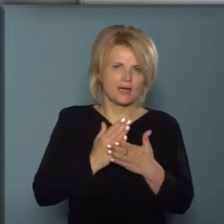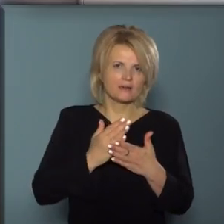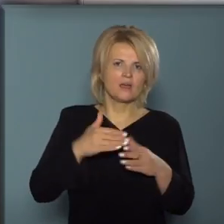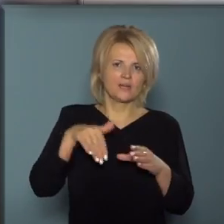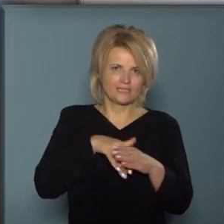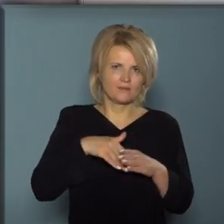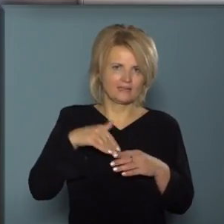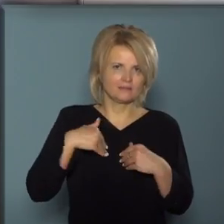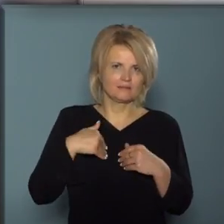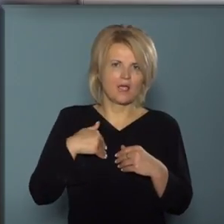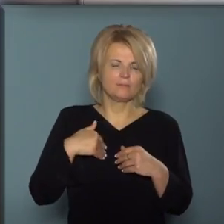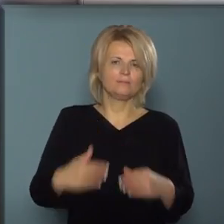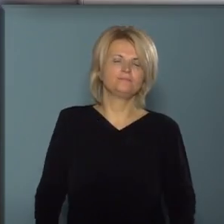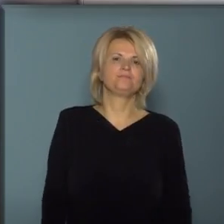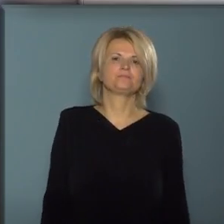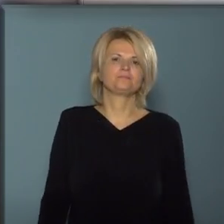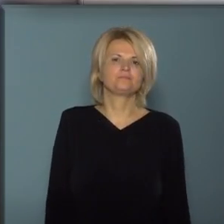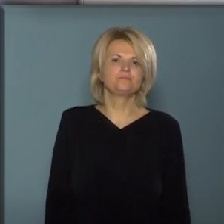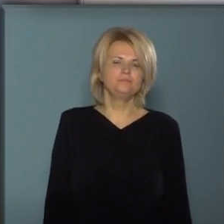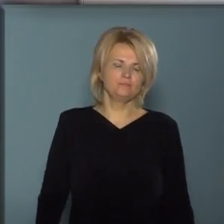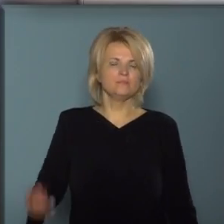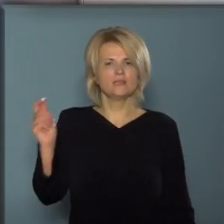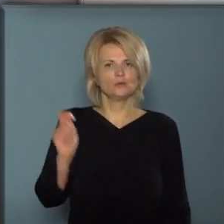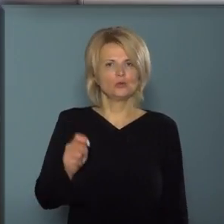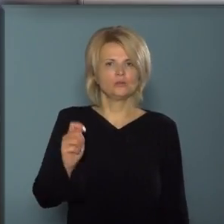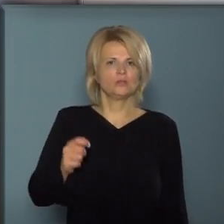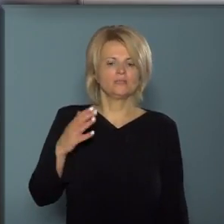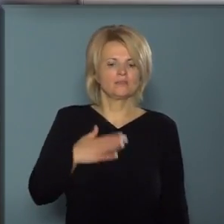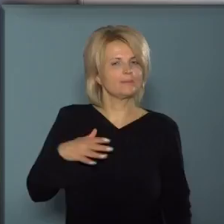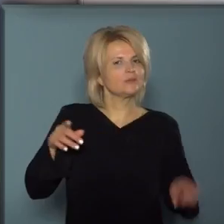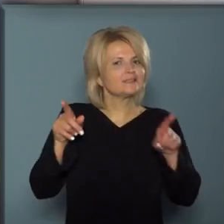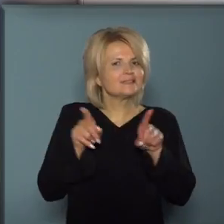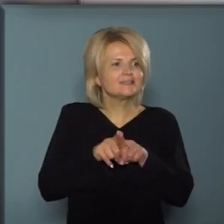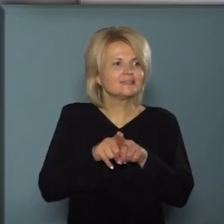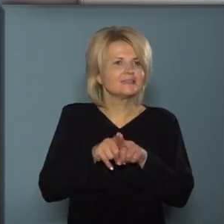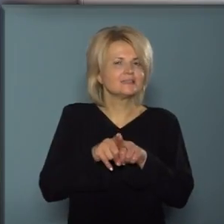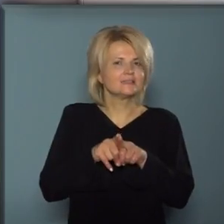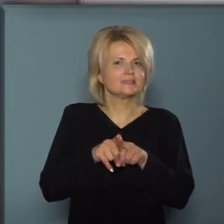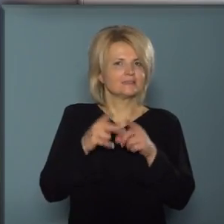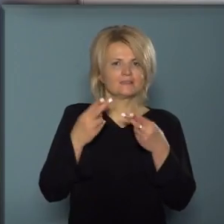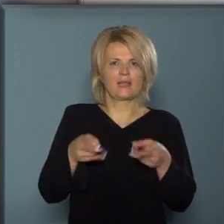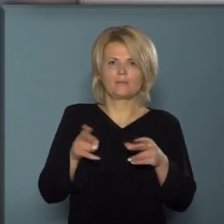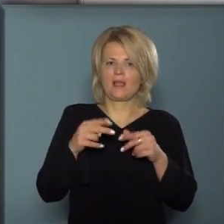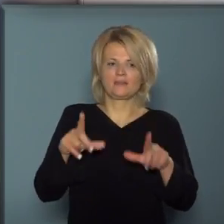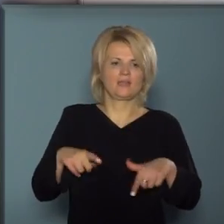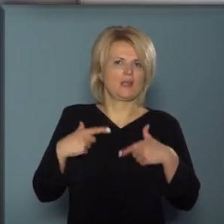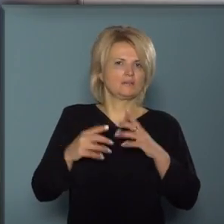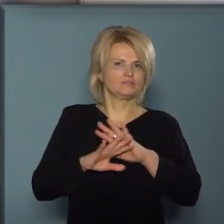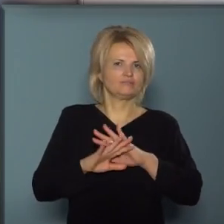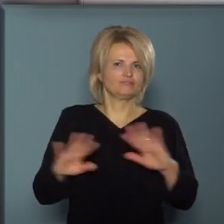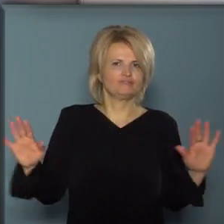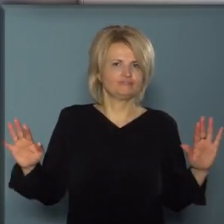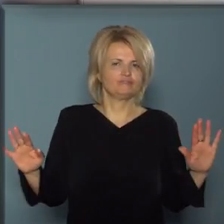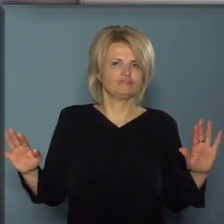elvonón túl voltam, és hoztam egy olyan döntést, hogy így ez nem nevezhető életnek, amit